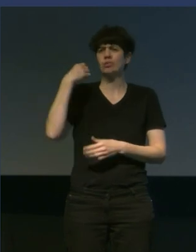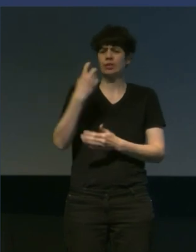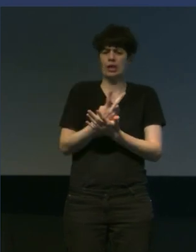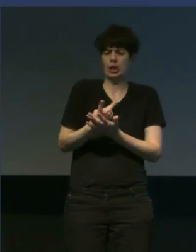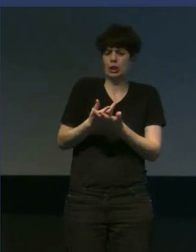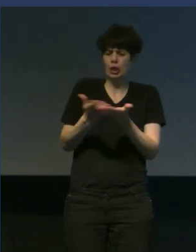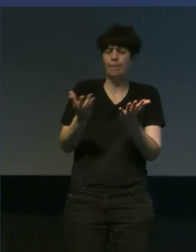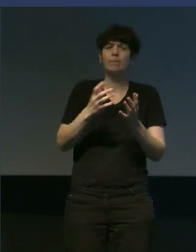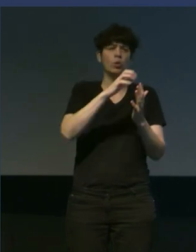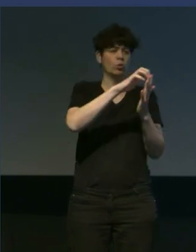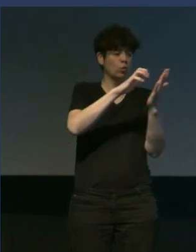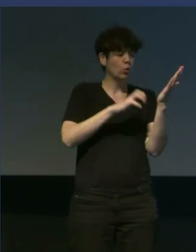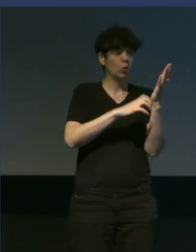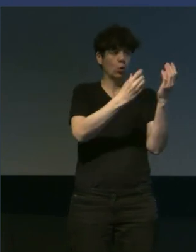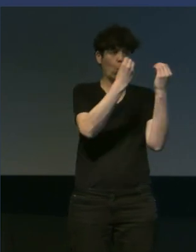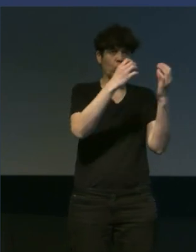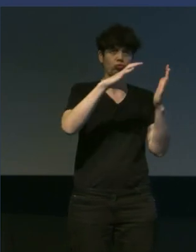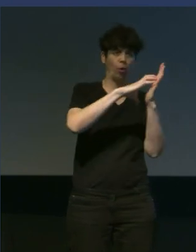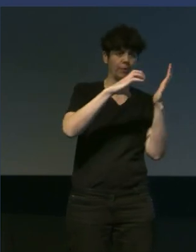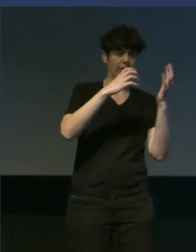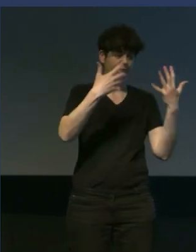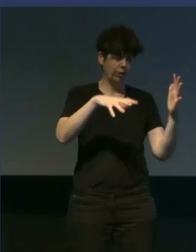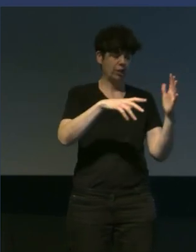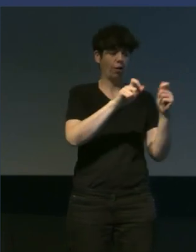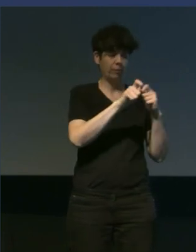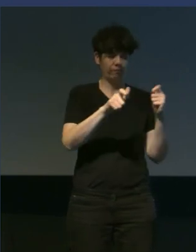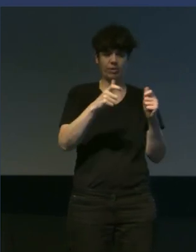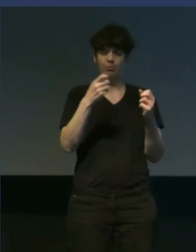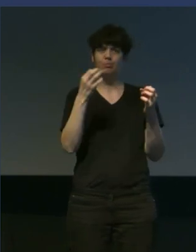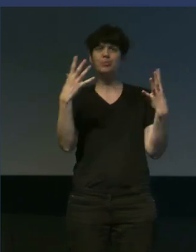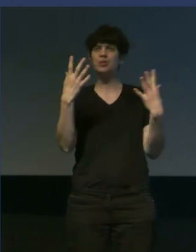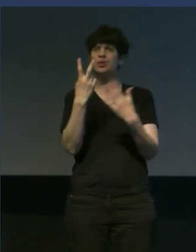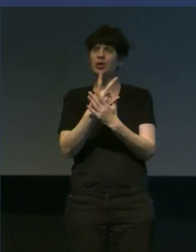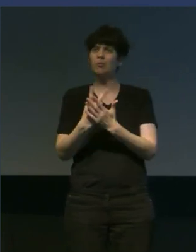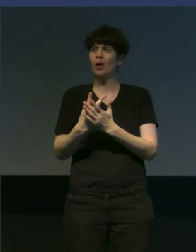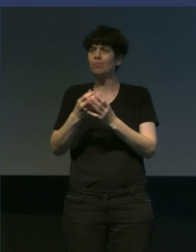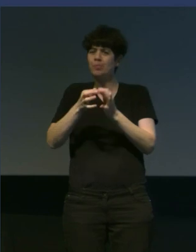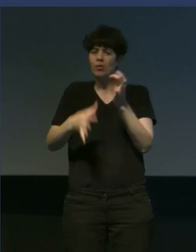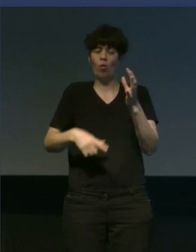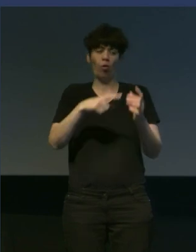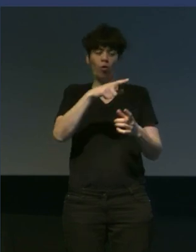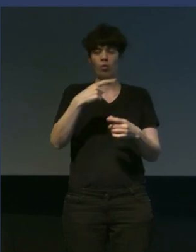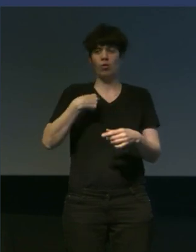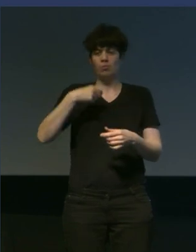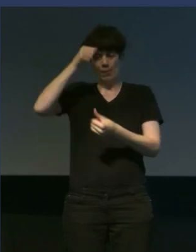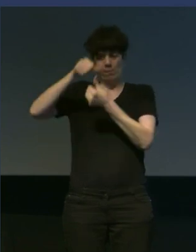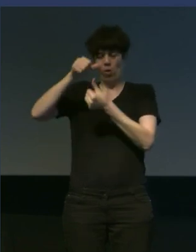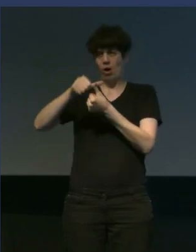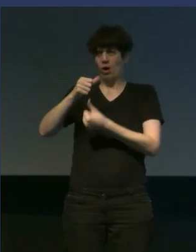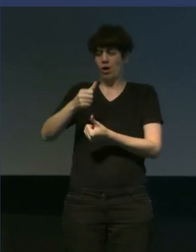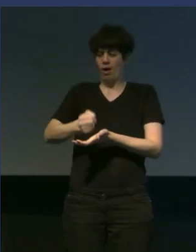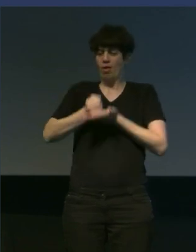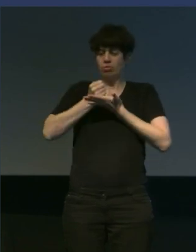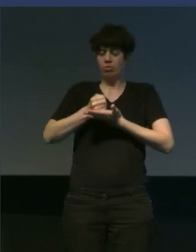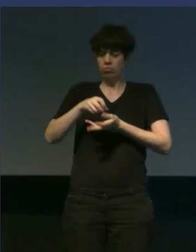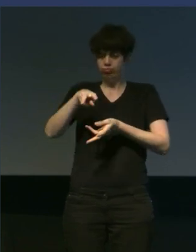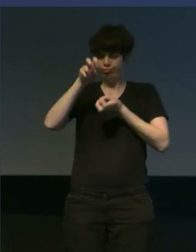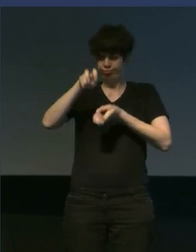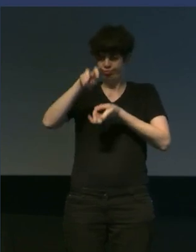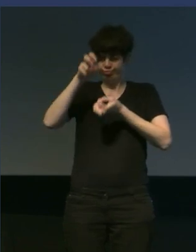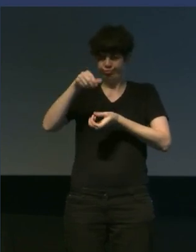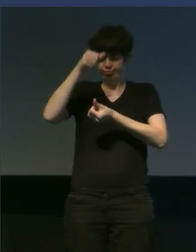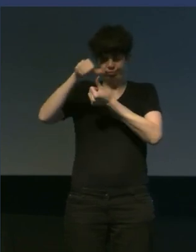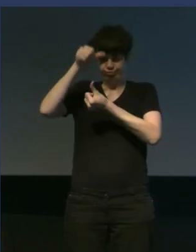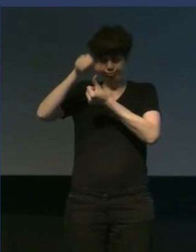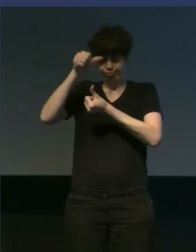mes cours. À chaque fin de chapitre, il y avait des schémas bilan, parce que j'ai une mémoire photographique. Et en fait, ça m'est resté de faire des petits schémas